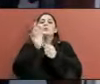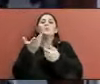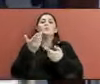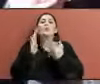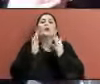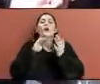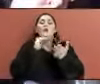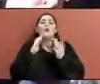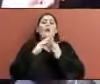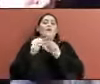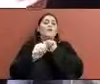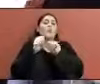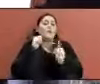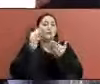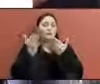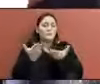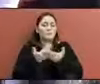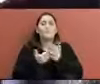evlerine geri